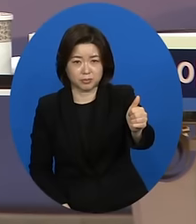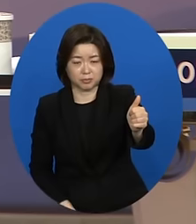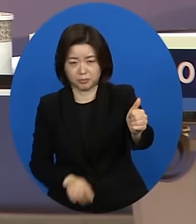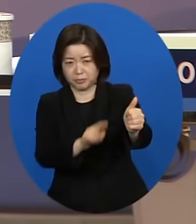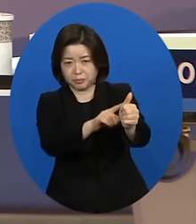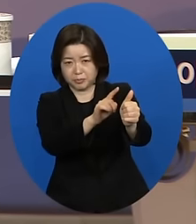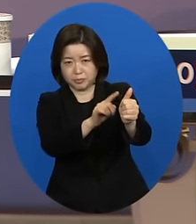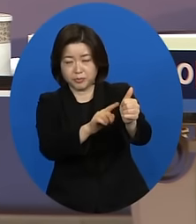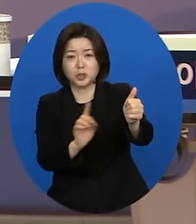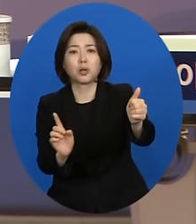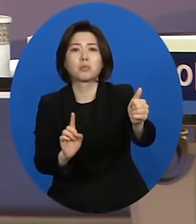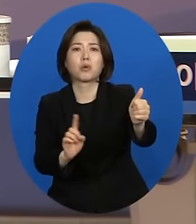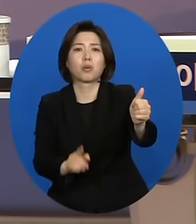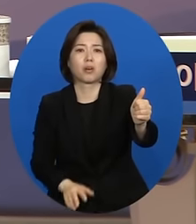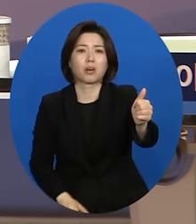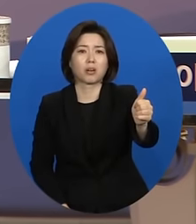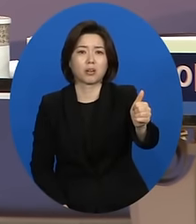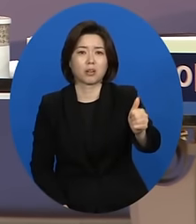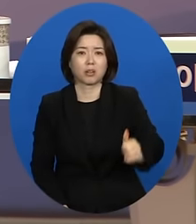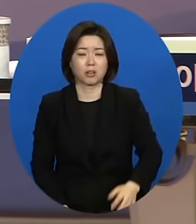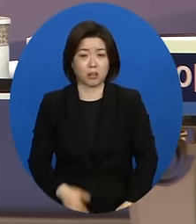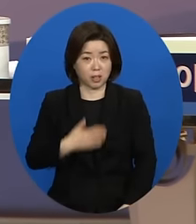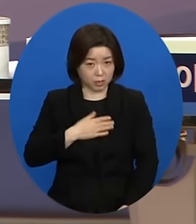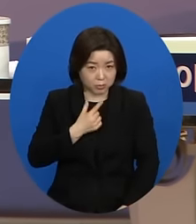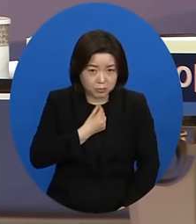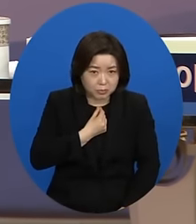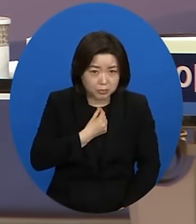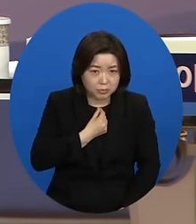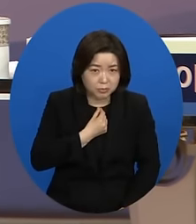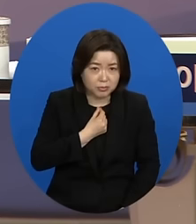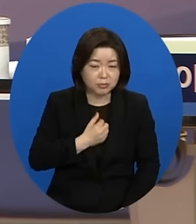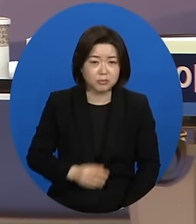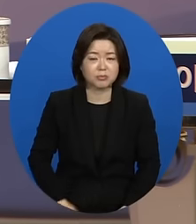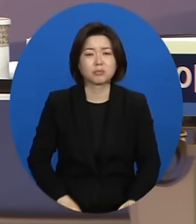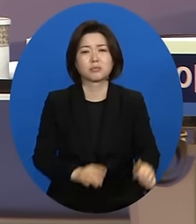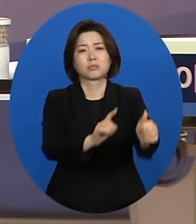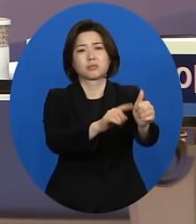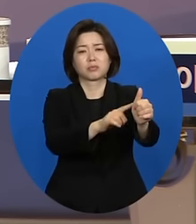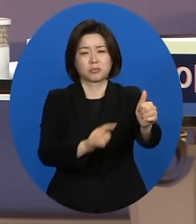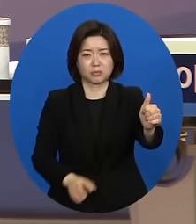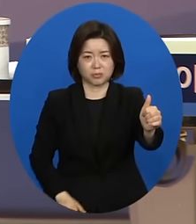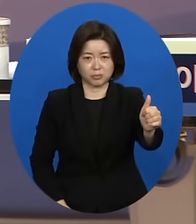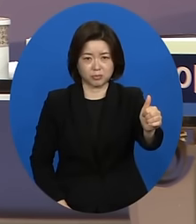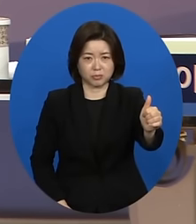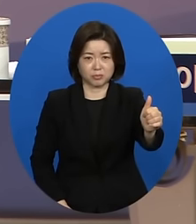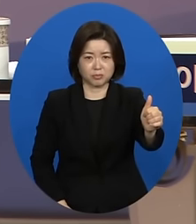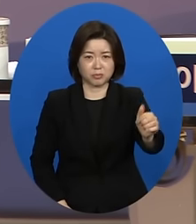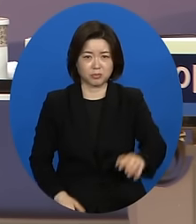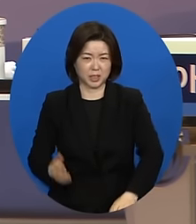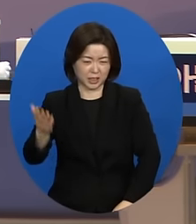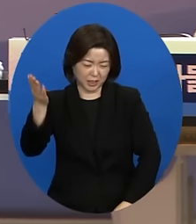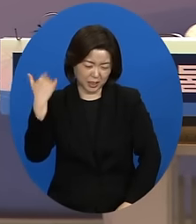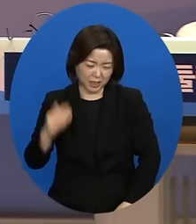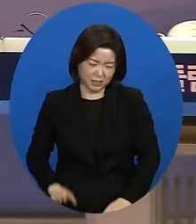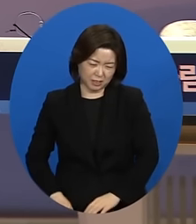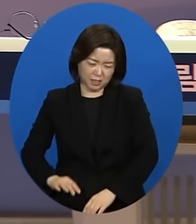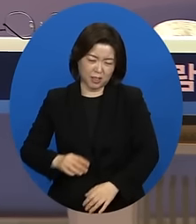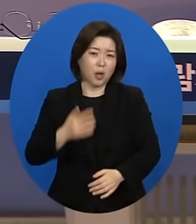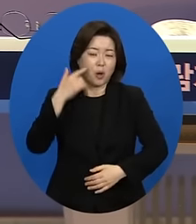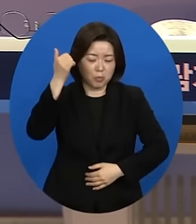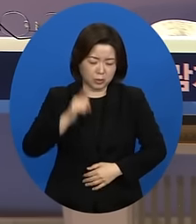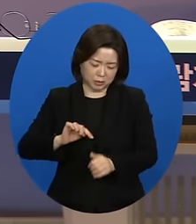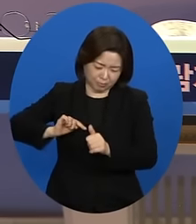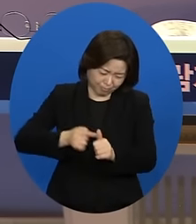저 남자 뭐예요? 알고 싶으세요? 저 남자가 목사님 지랄같이 고문했던